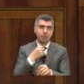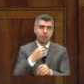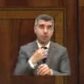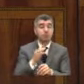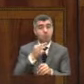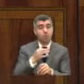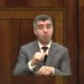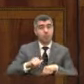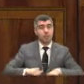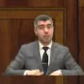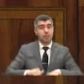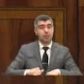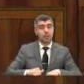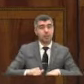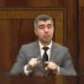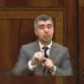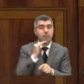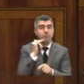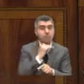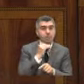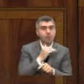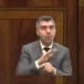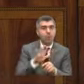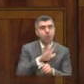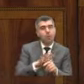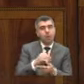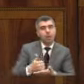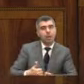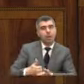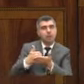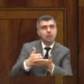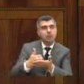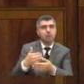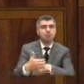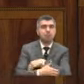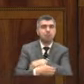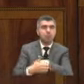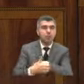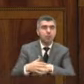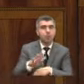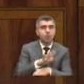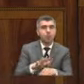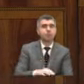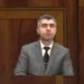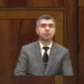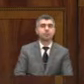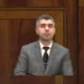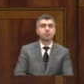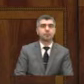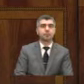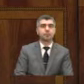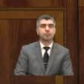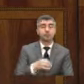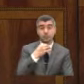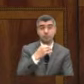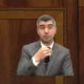هذا وتعجلوا بهذه المساعدات للفئات الفقيره المتضرره. نقطه اخرى